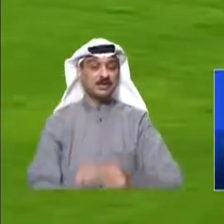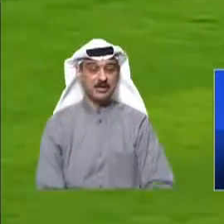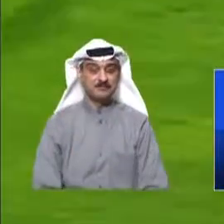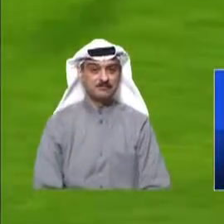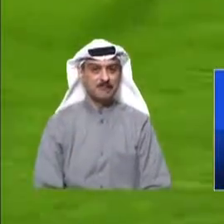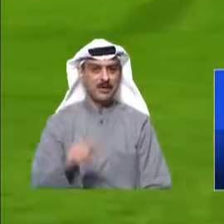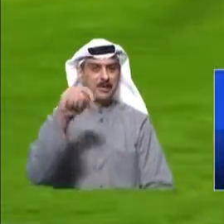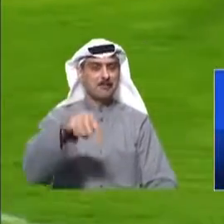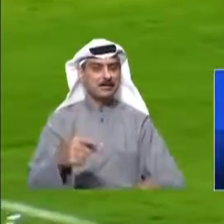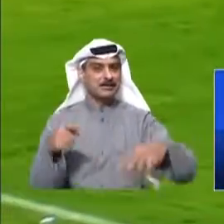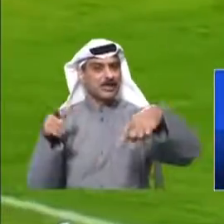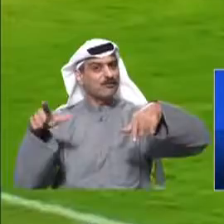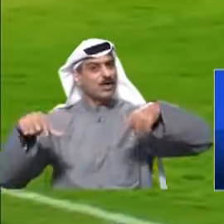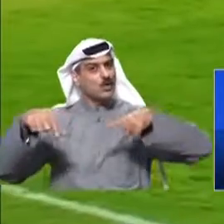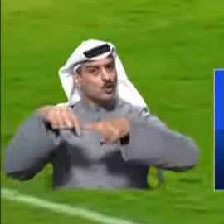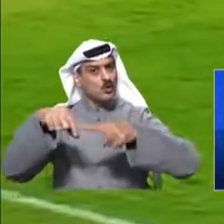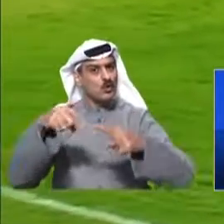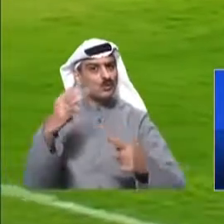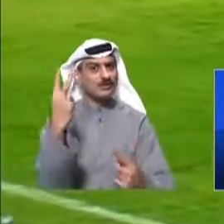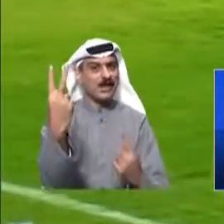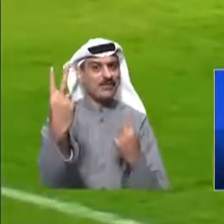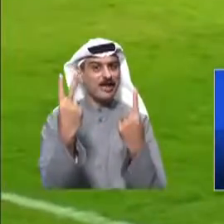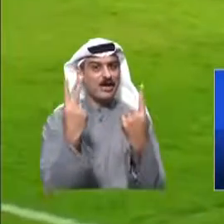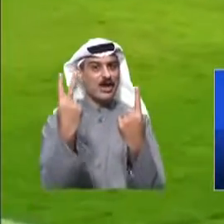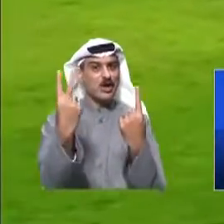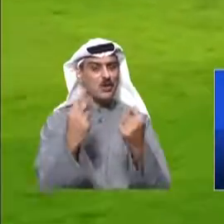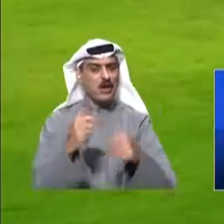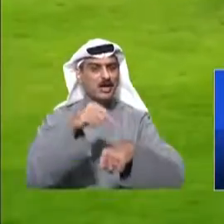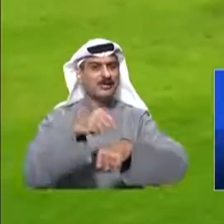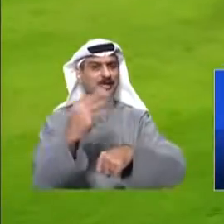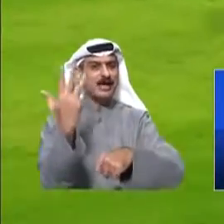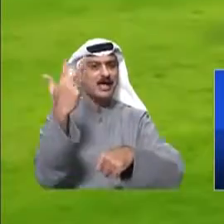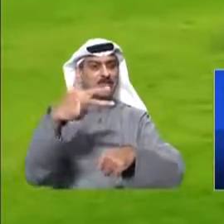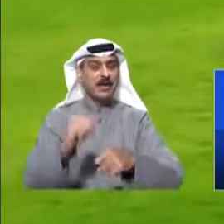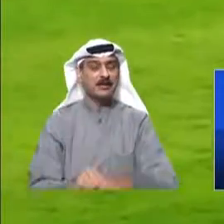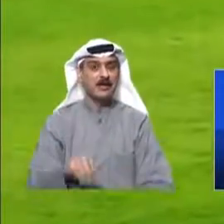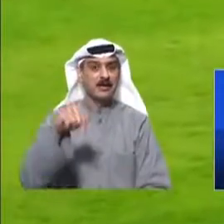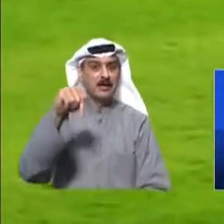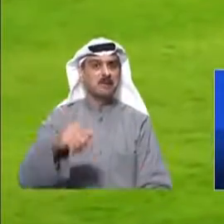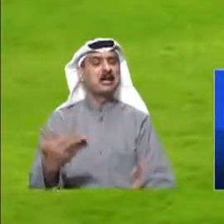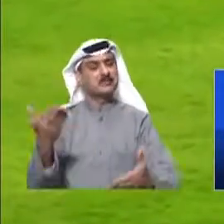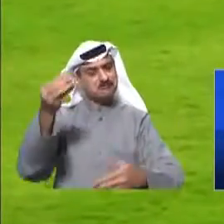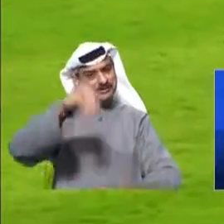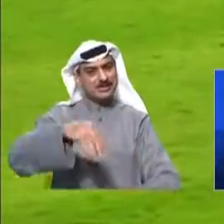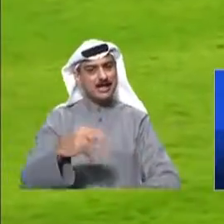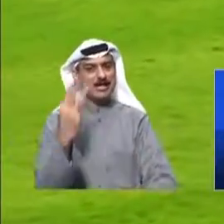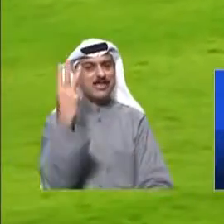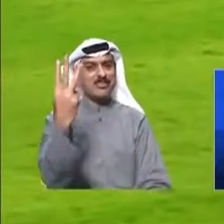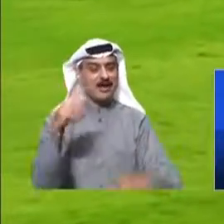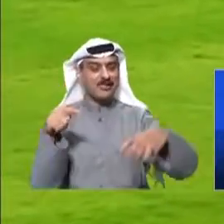يوسف العنزان النتيجة بهدف في الدقيقة 80 قبل أن يختتم بندر السلام المباراة بهدف ثالث في